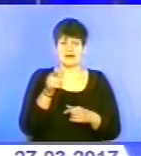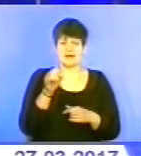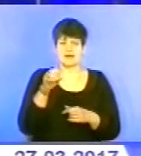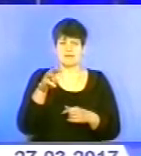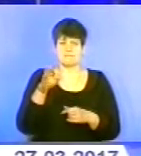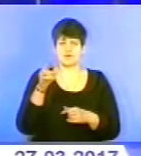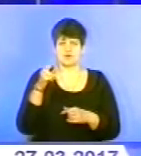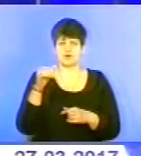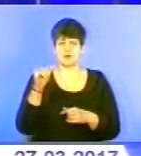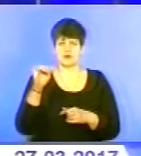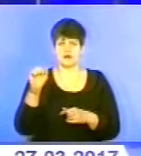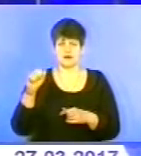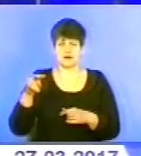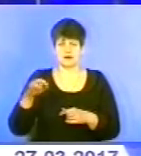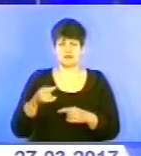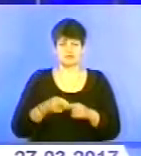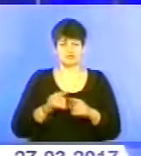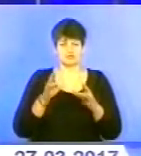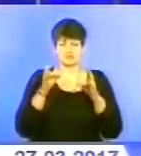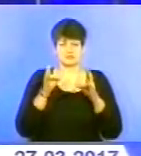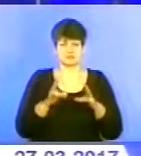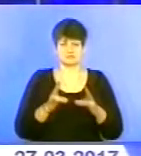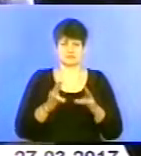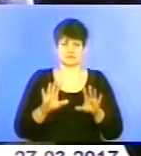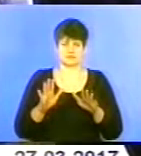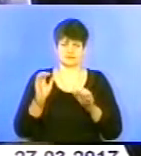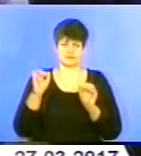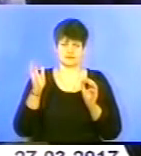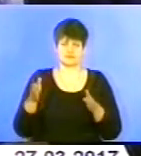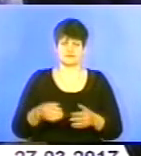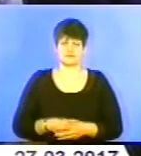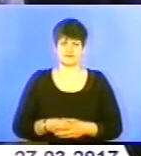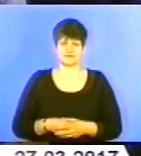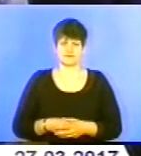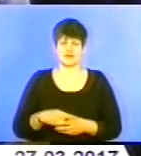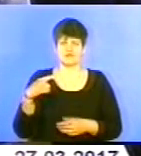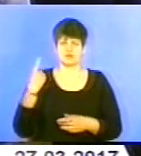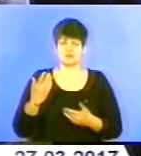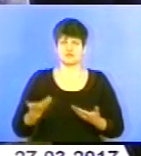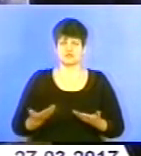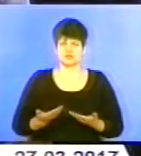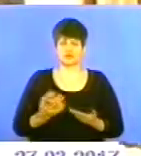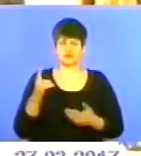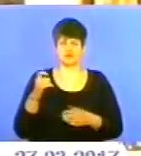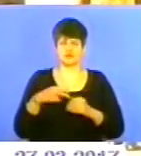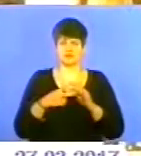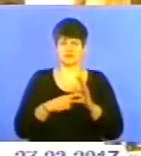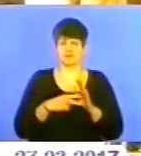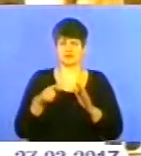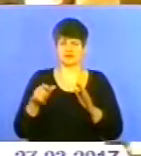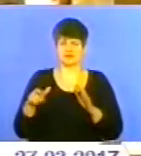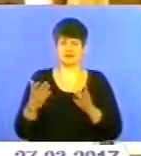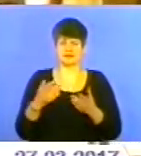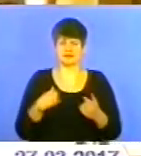до фатальних наслідків. Подробиці у сюжеті Любові Гадомської. В області проживають 117 осіб,